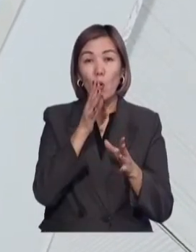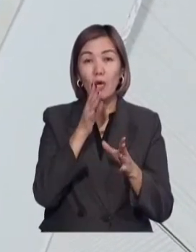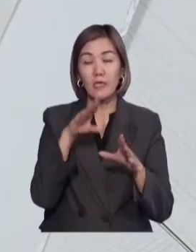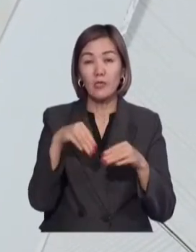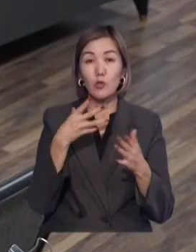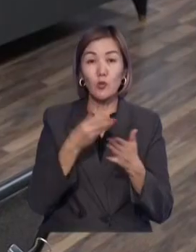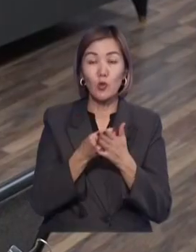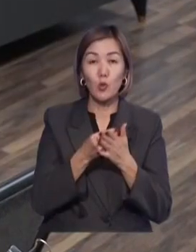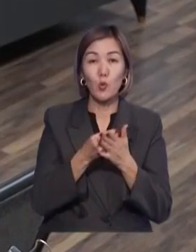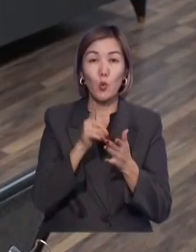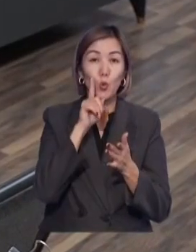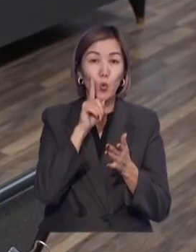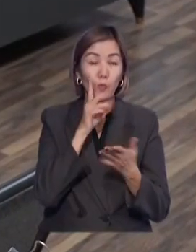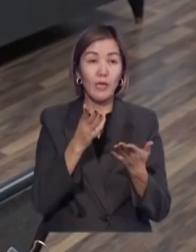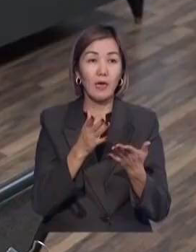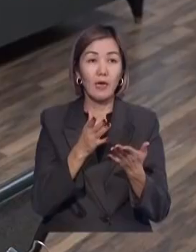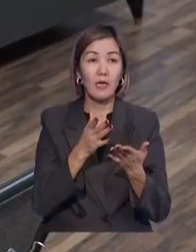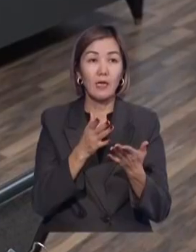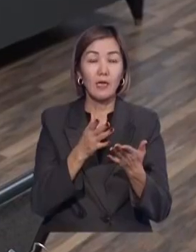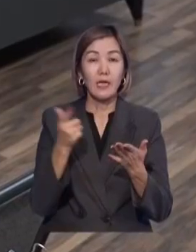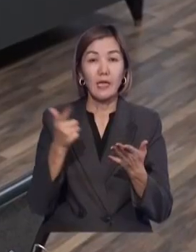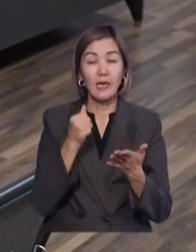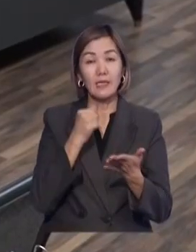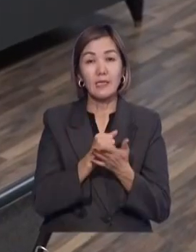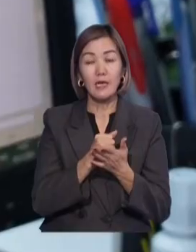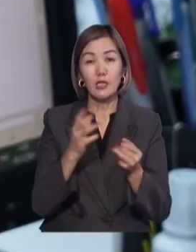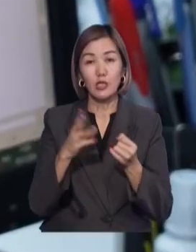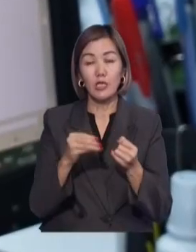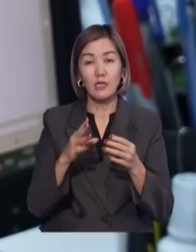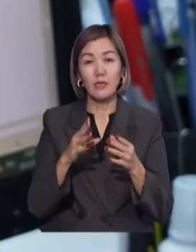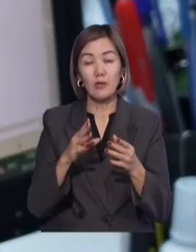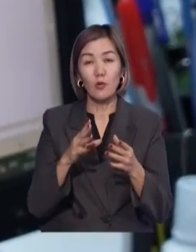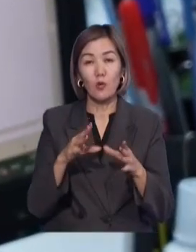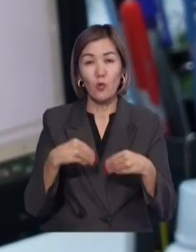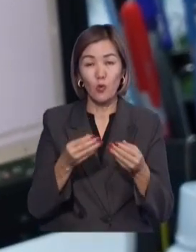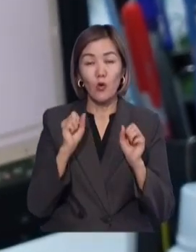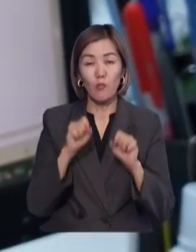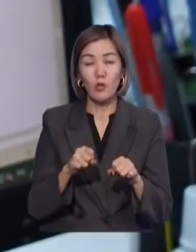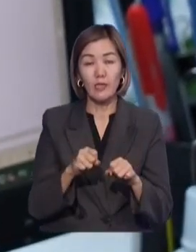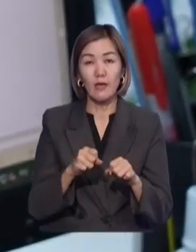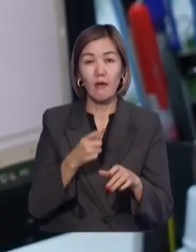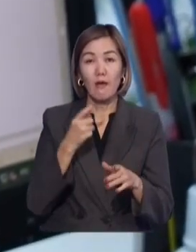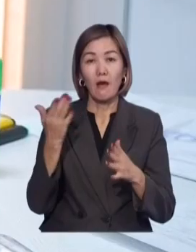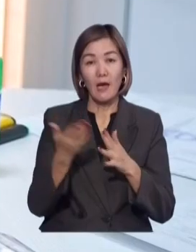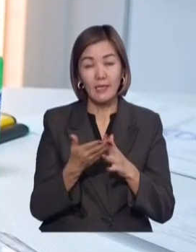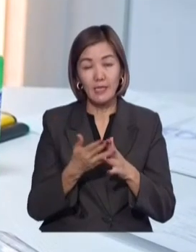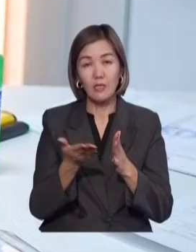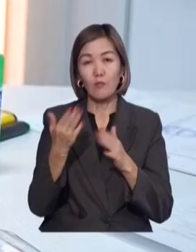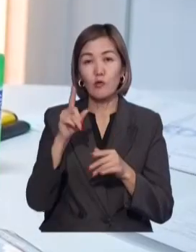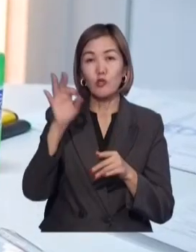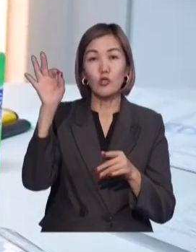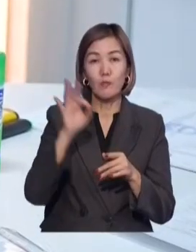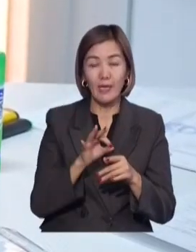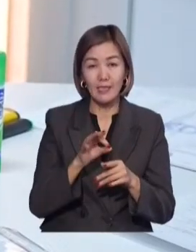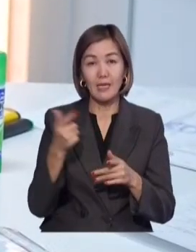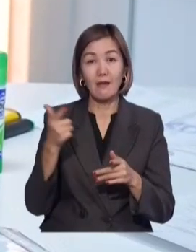Ал кепілдікке жылжымайтын мүлік немесе пайдаланатын жерді қоюға болады. Тағы бір шаруаға жеңілдік. Бұрын фермер 100%-дық